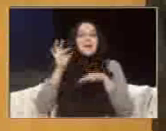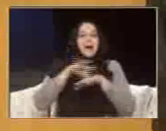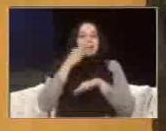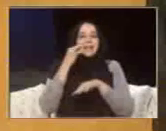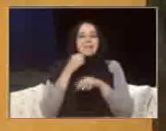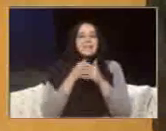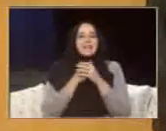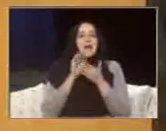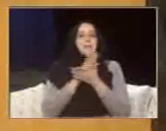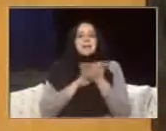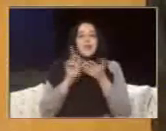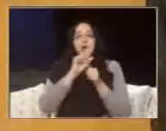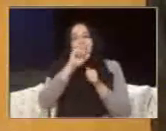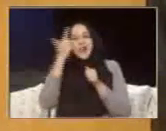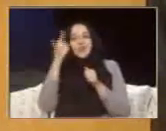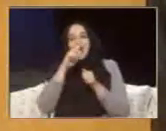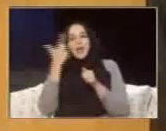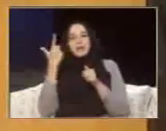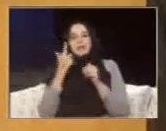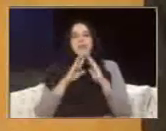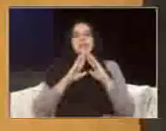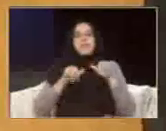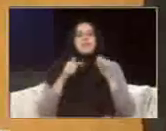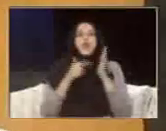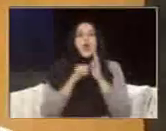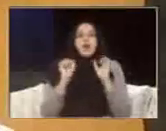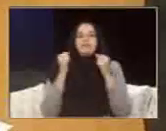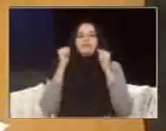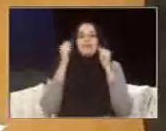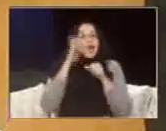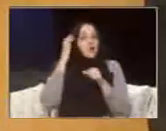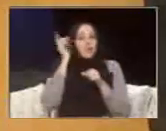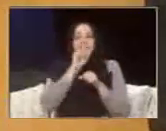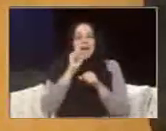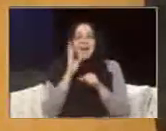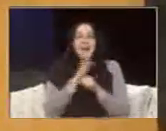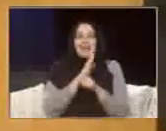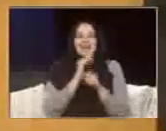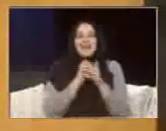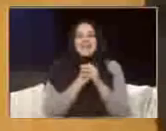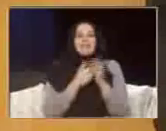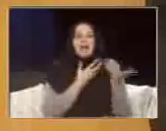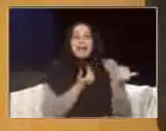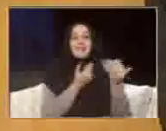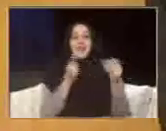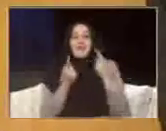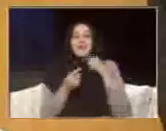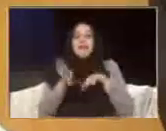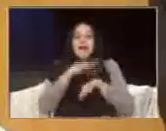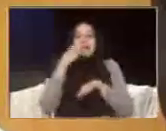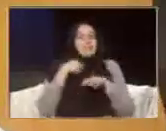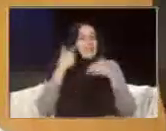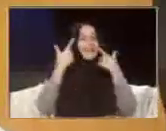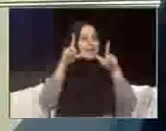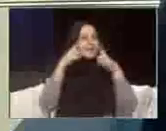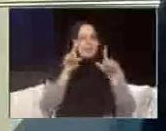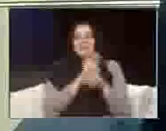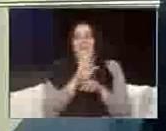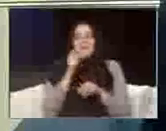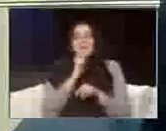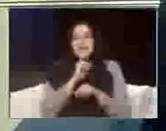بتاعنا؟ لا قبلها، فايزة من الصطيف. فايزة حكم الطلاق في حال الغضب. أنا حتى قسنطينة. لا قسنطينة مزا قسنطينة تحوس تستنى العرس. نعم، تنتظر له سبع